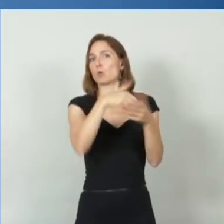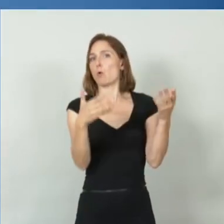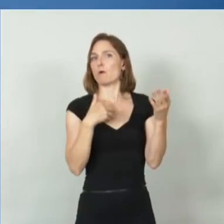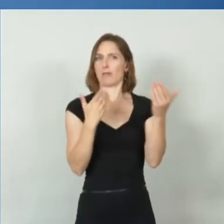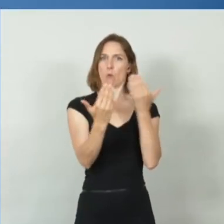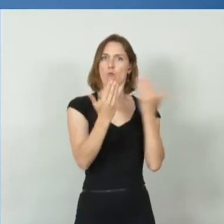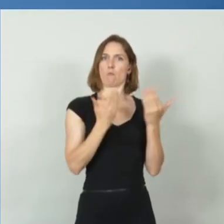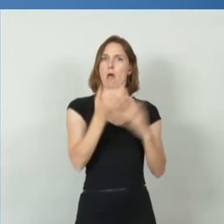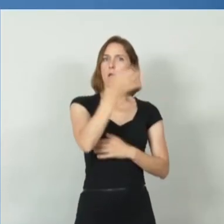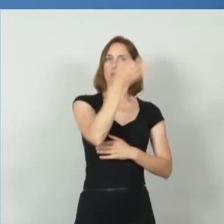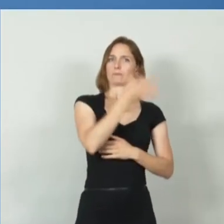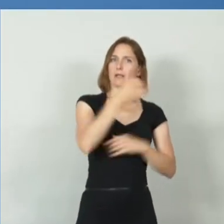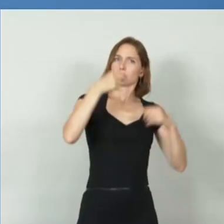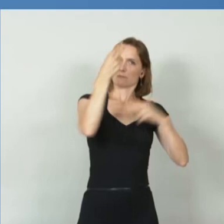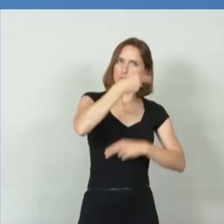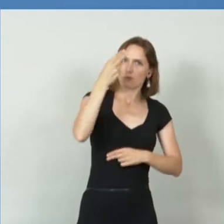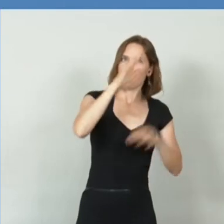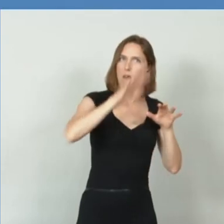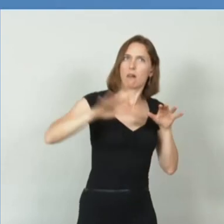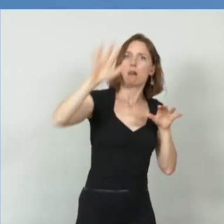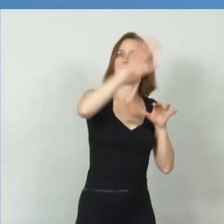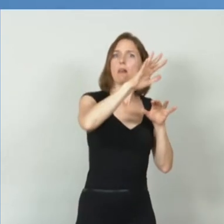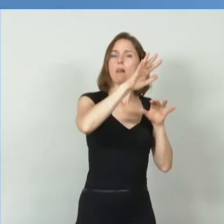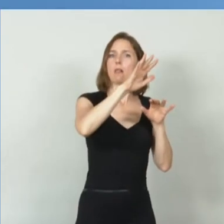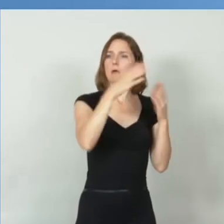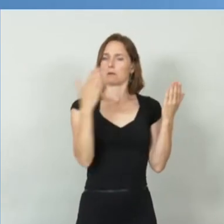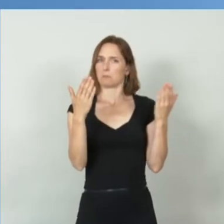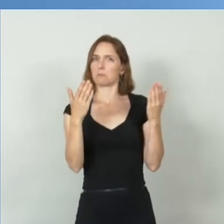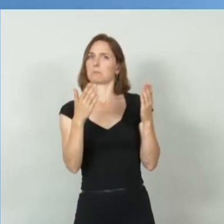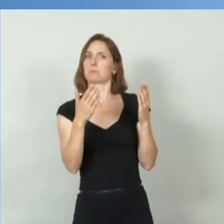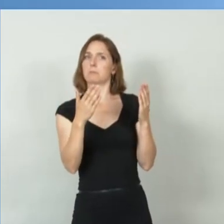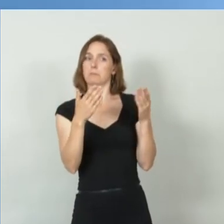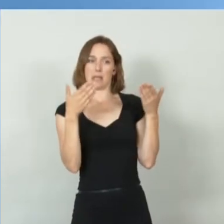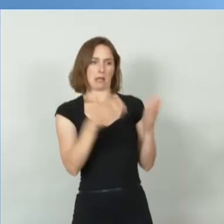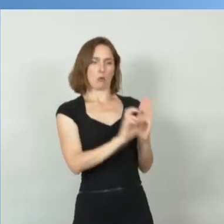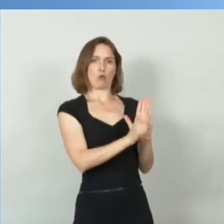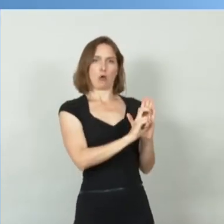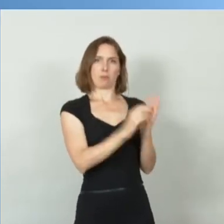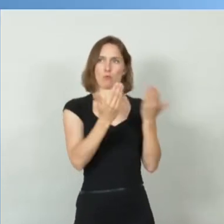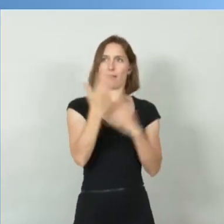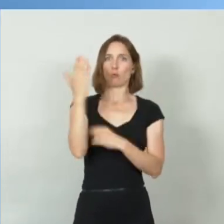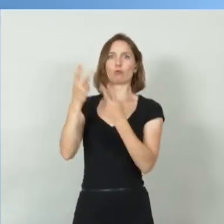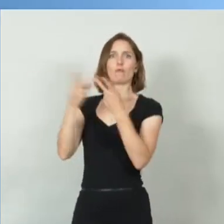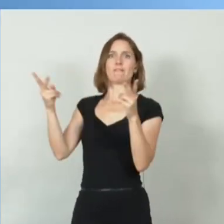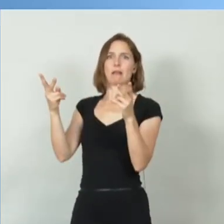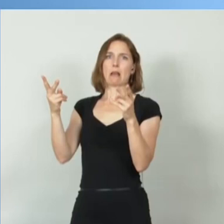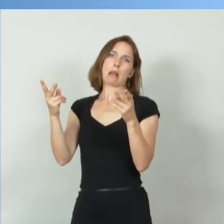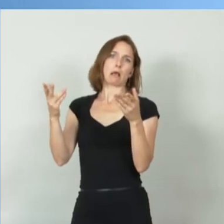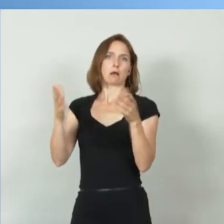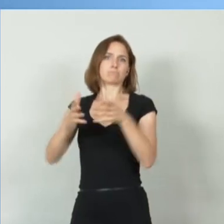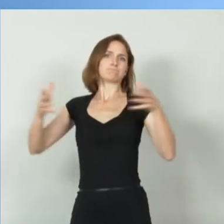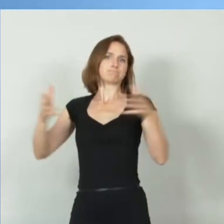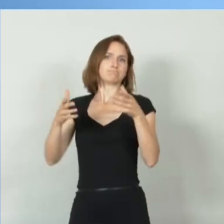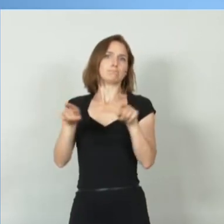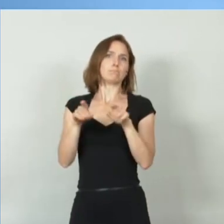nationaux qui concerne Grenoble par rapport aux autres villes de la même strate c'est à dire à peu près la même taille parce qu'évidemment on va pas